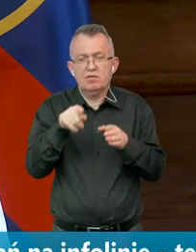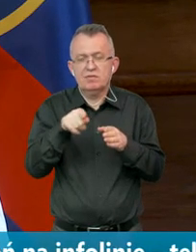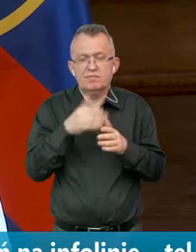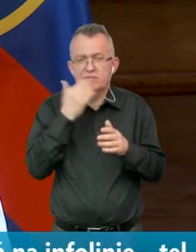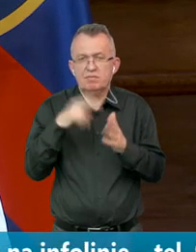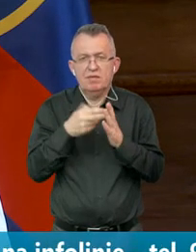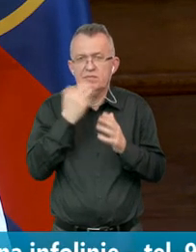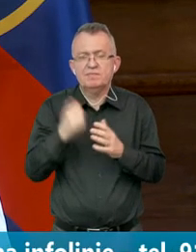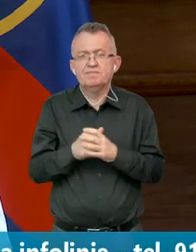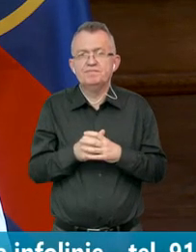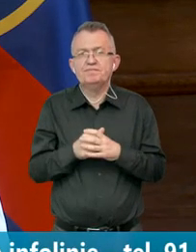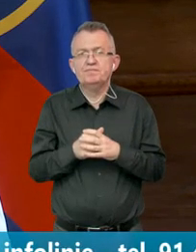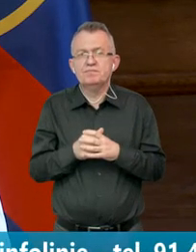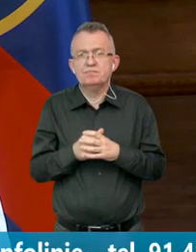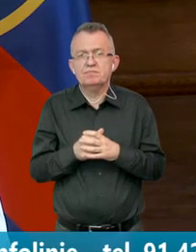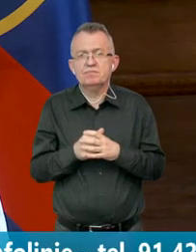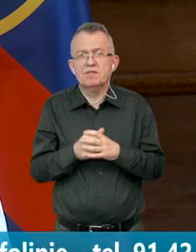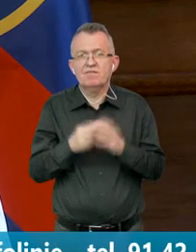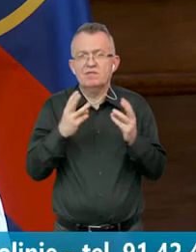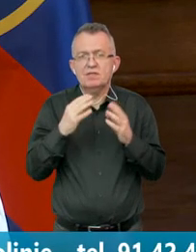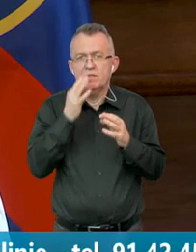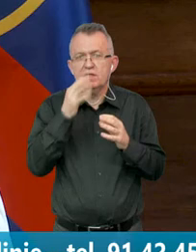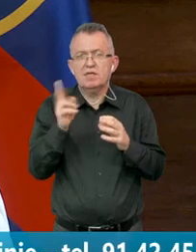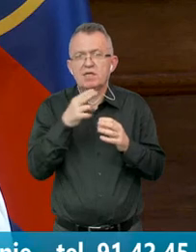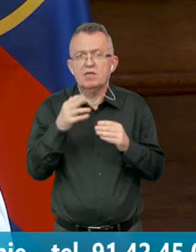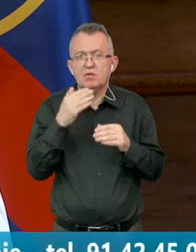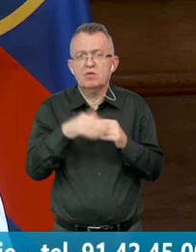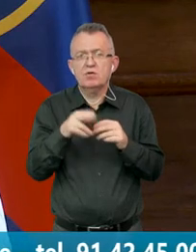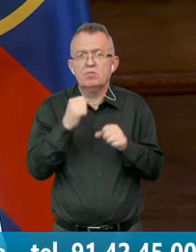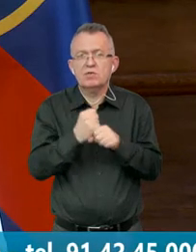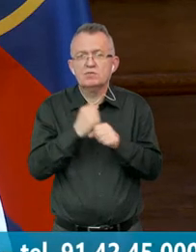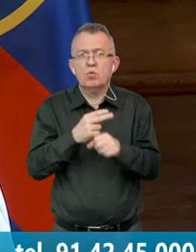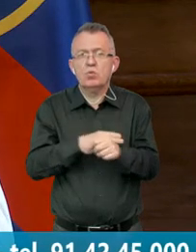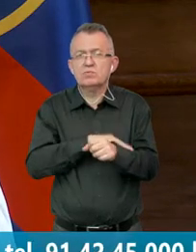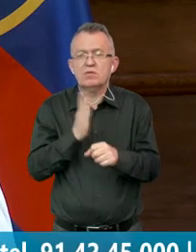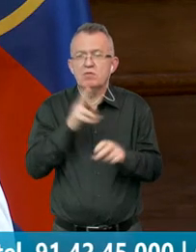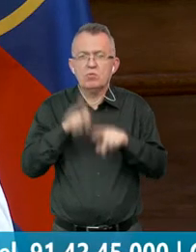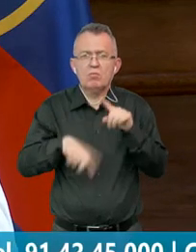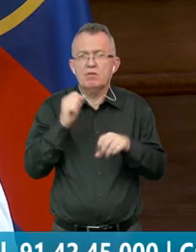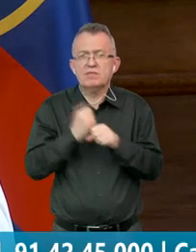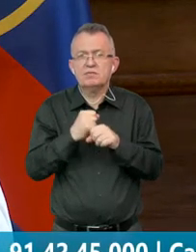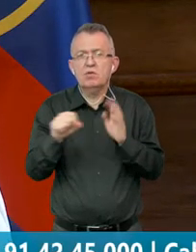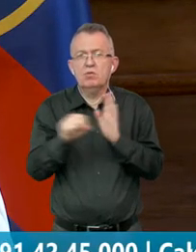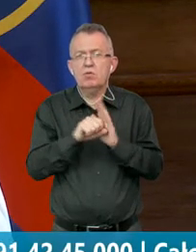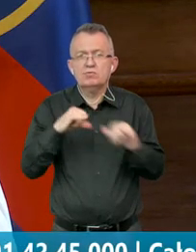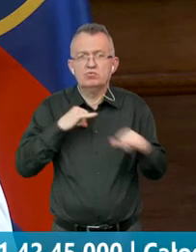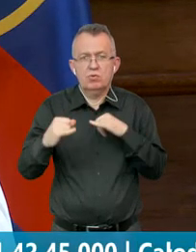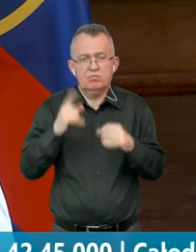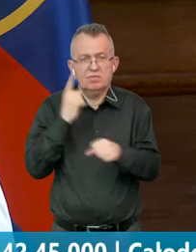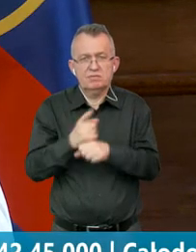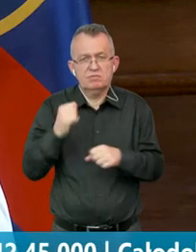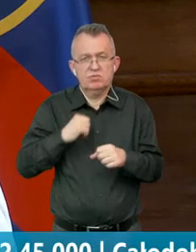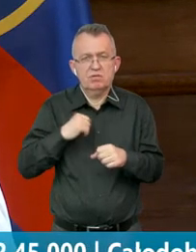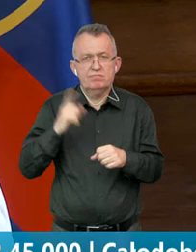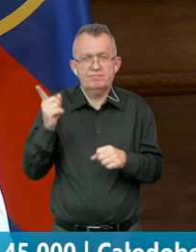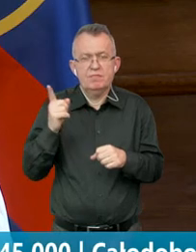odcinka. No, bardzo ważne pytanie pani Agnieszki, kiedy wszystkie urzędy zaczną normalnie pracować. No tutaj decyzje należą do polskiego rządu, ponieważ